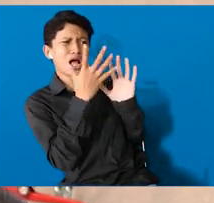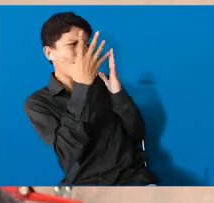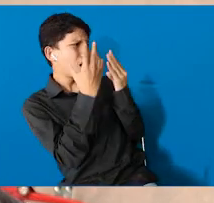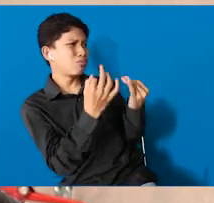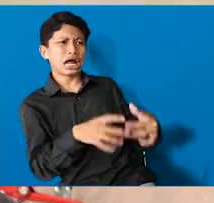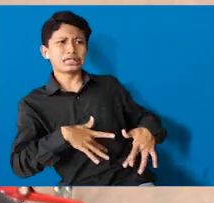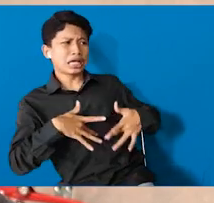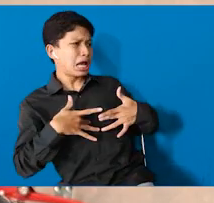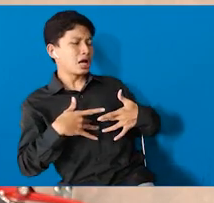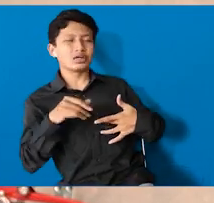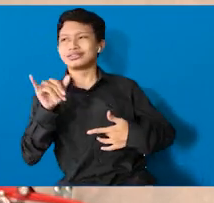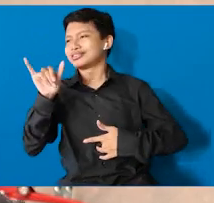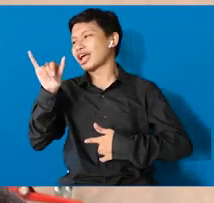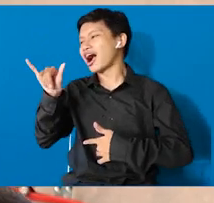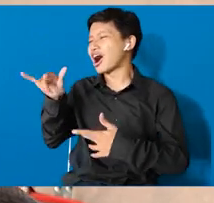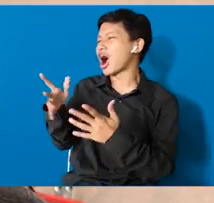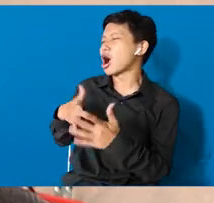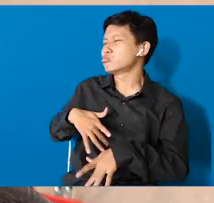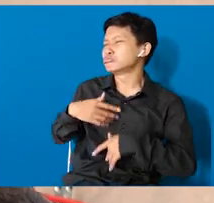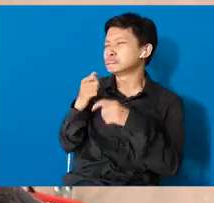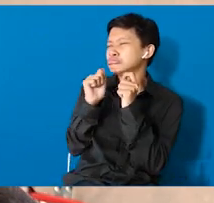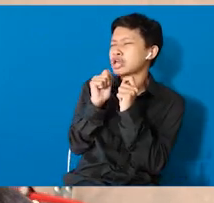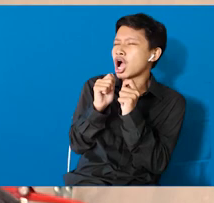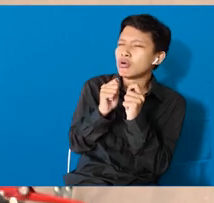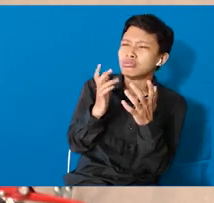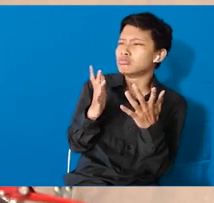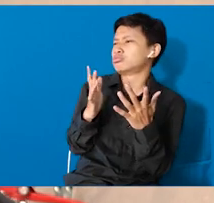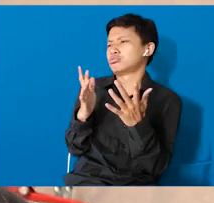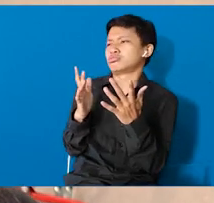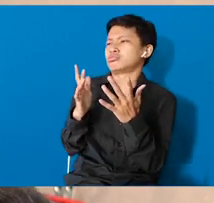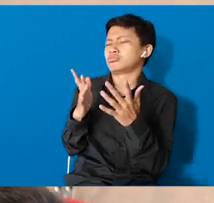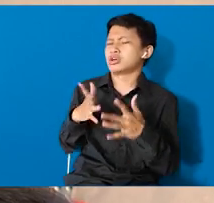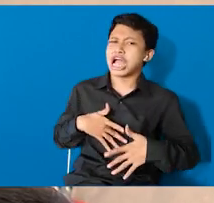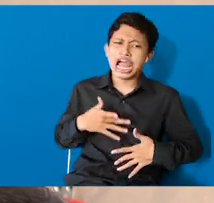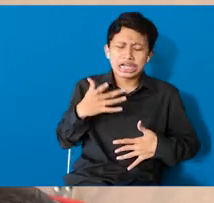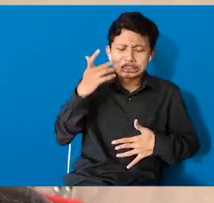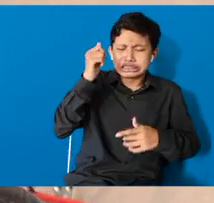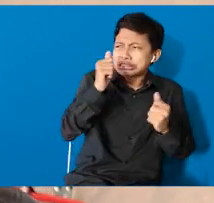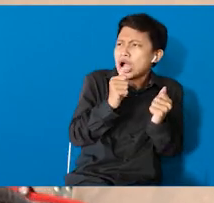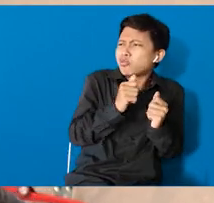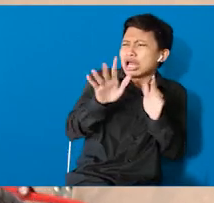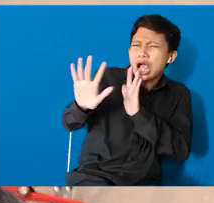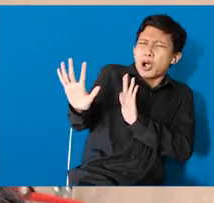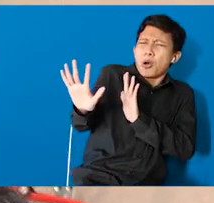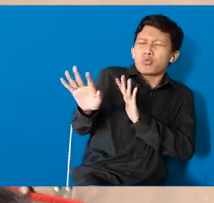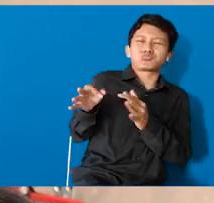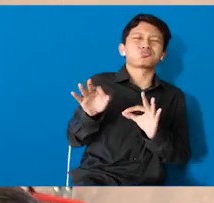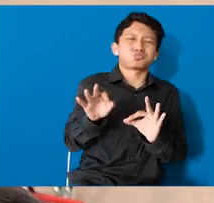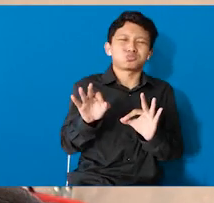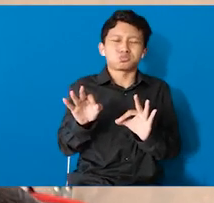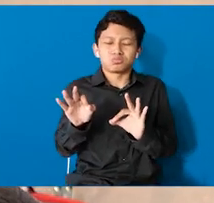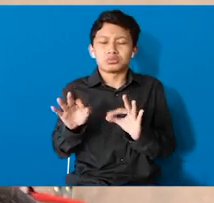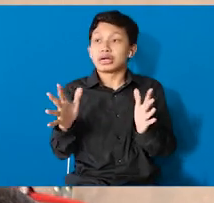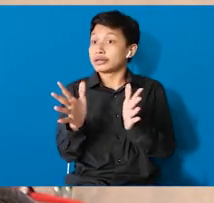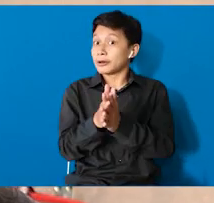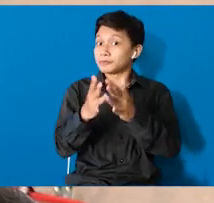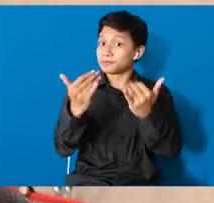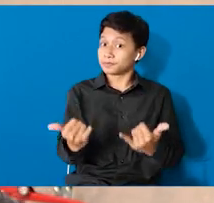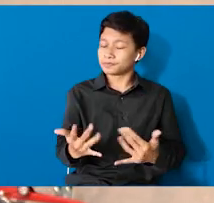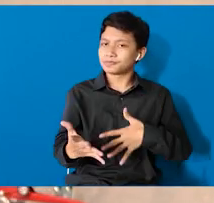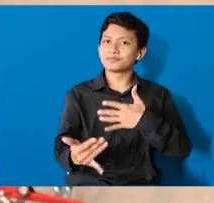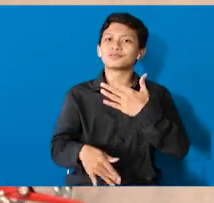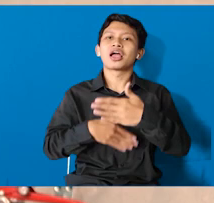baik ya saat kami berkunjung ada ambulan, dikira nanti disabilitasnya sakit berat. Dan itu sudah terjawab